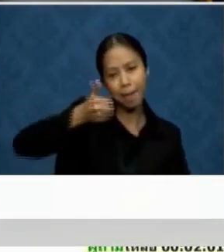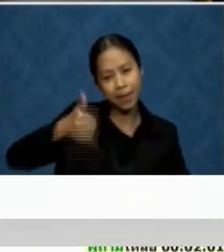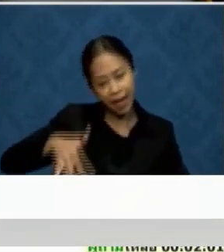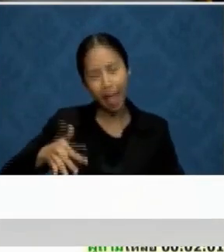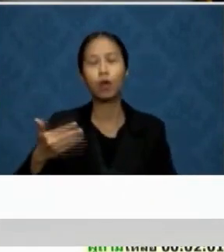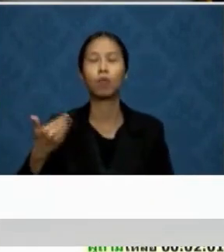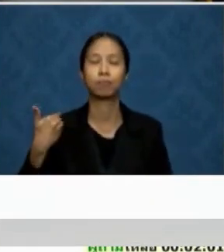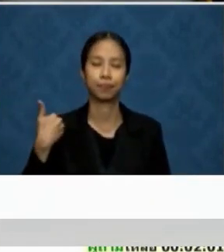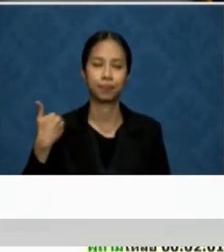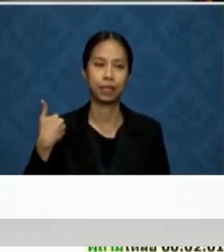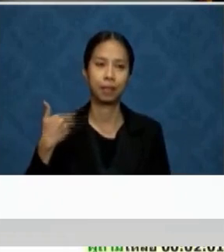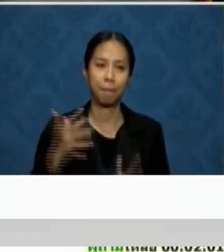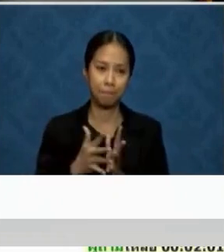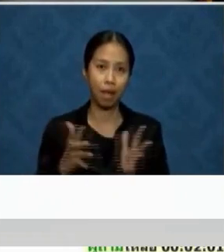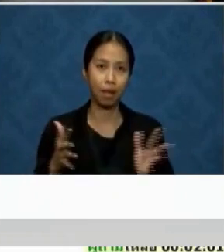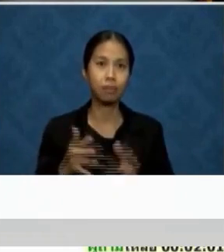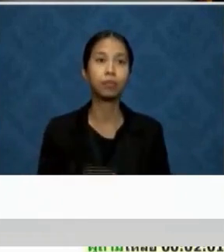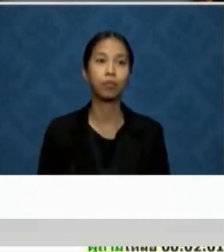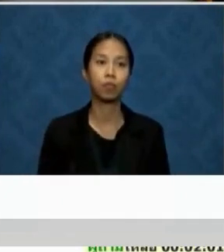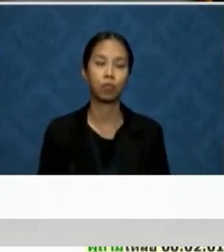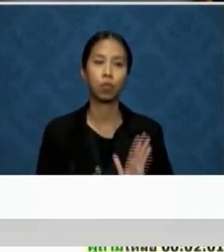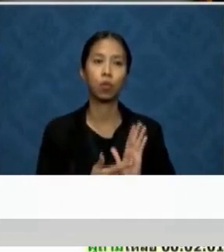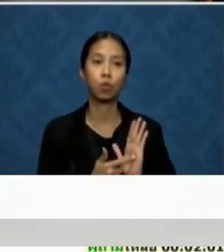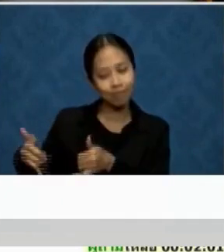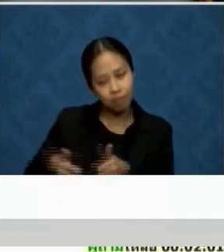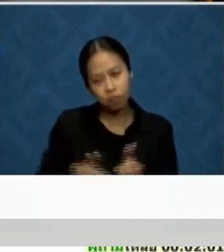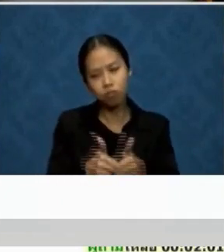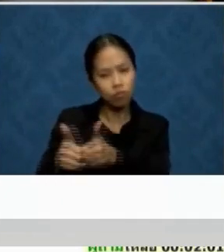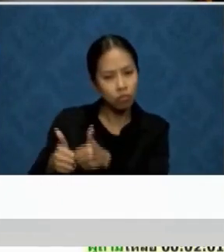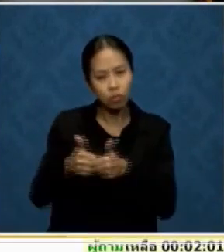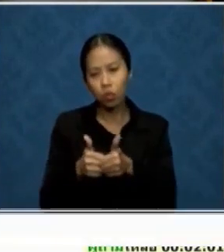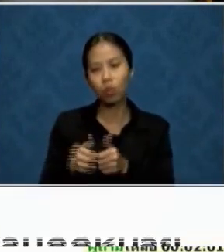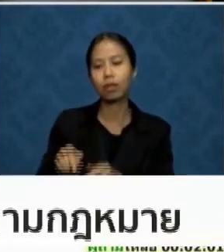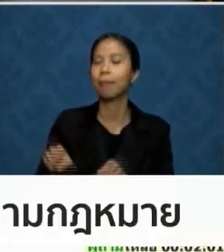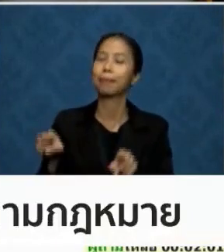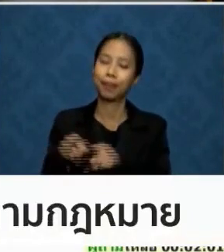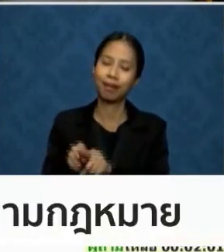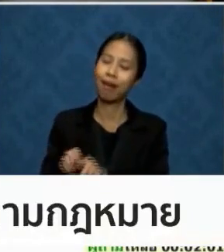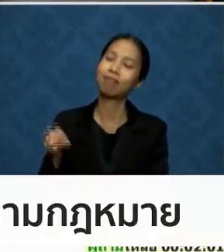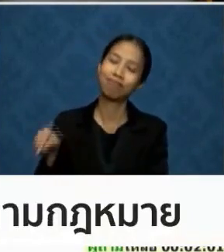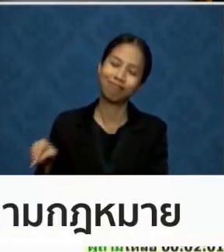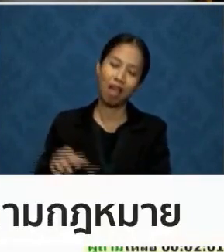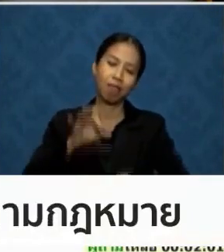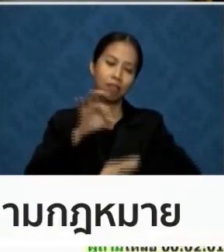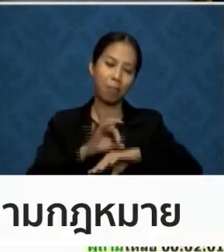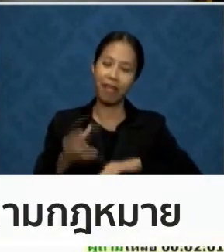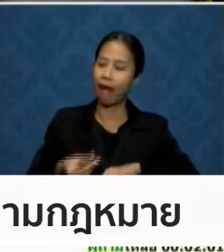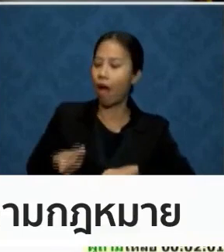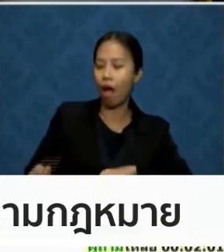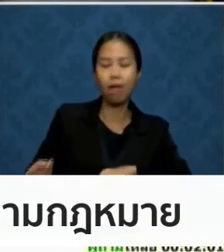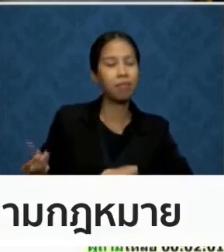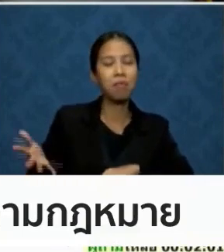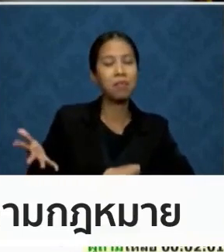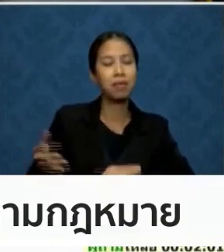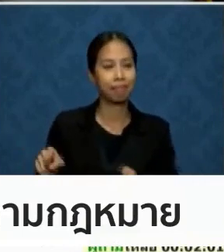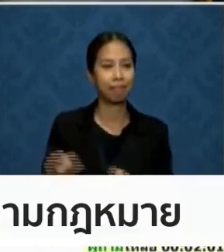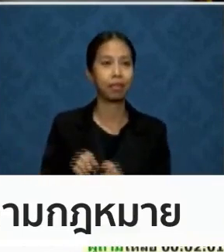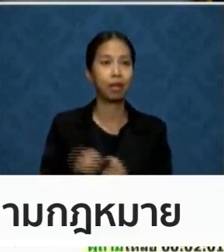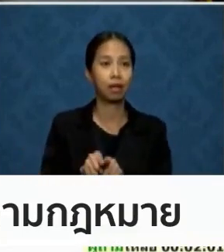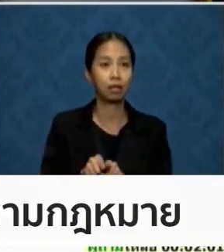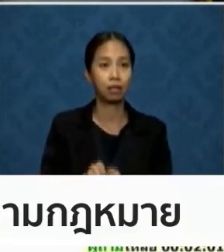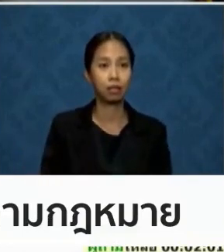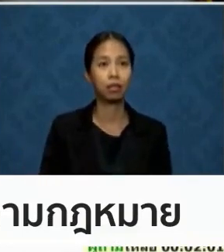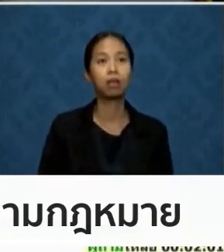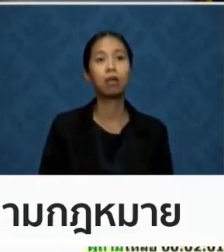ครับอย่างนายตำรวจติดตามผมก็ไม่ได้รับการพิจารณาแต่งตั้งก็เป็นตัวอย่างอันหนึ่งว่าไม่